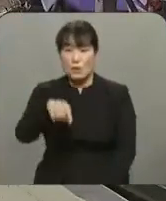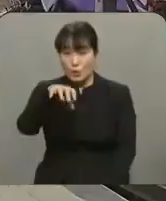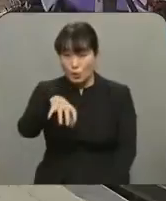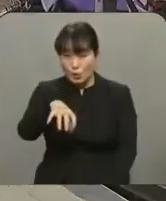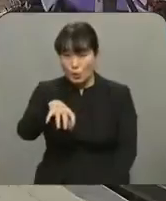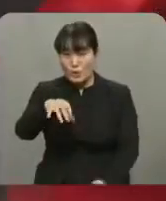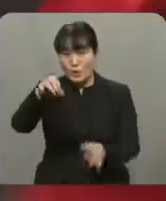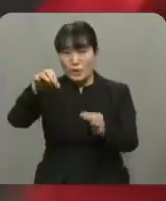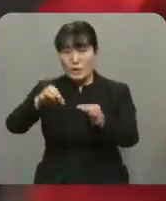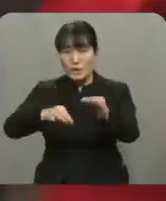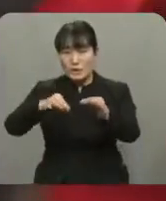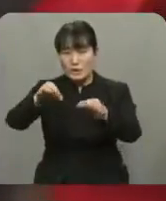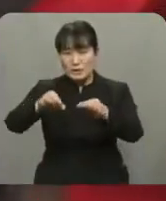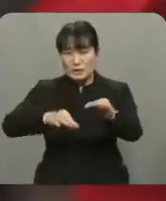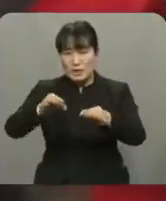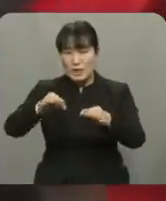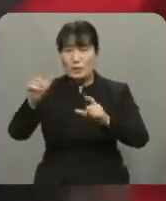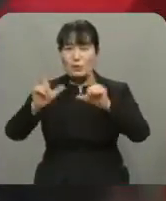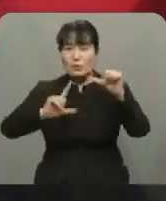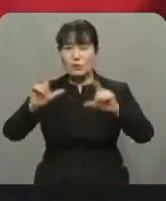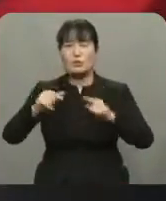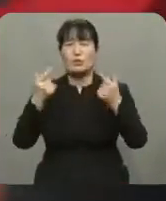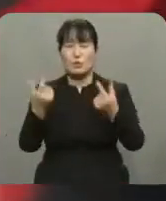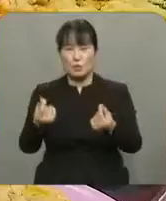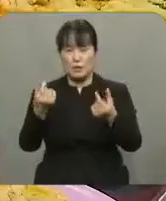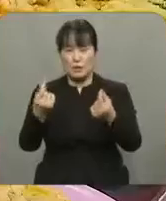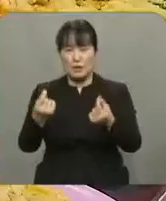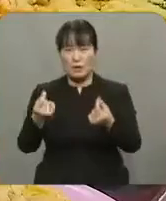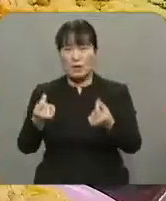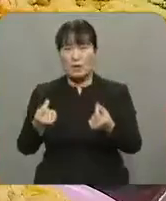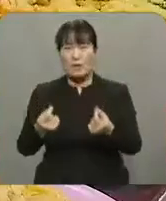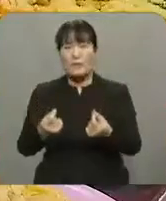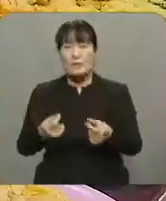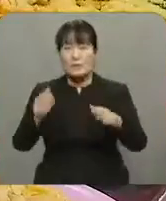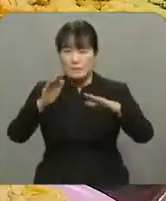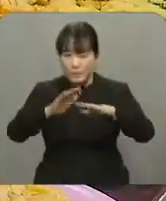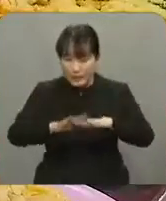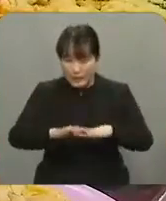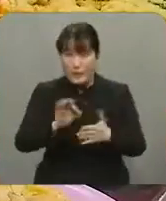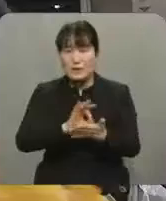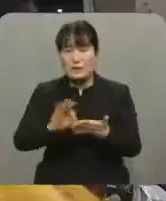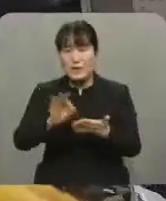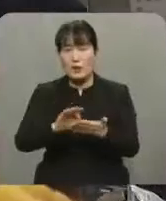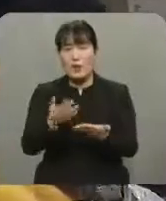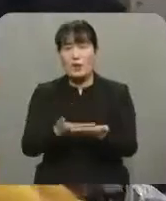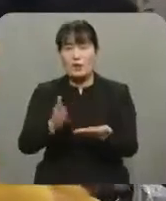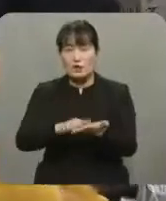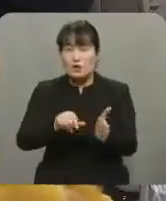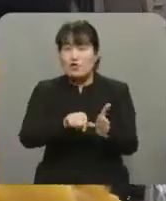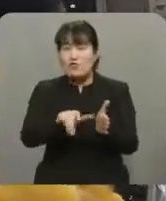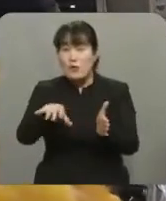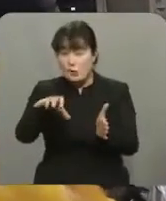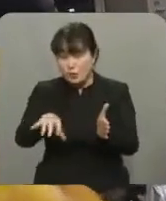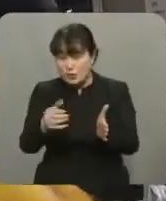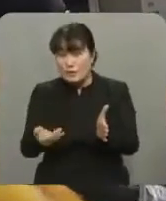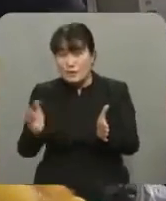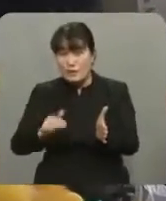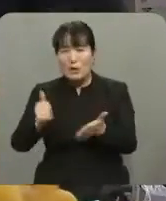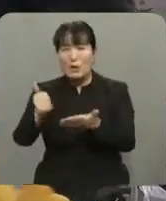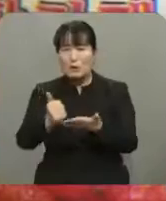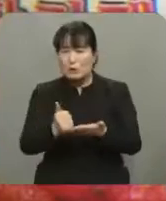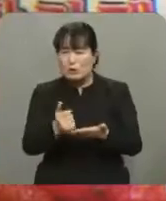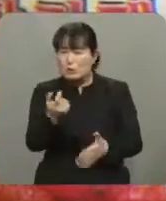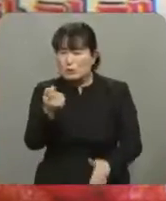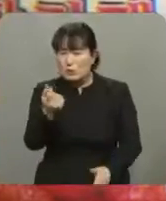전통시장도 사정은 별 다르지 않습니다. 차례상에 쓰일 전과 부침개로 소문난 곳이지만 손님이 눈에 띄게